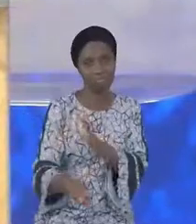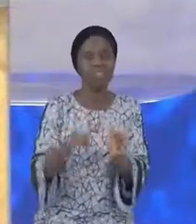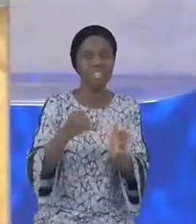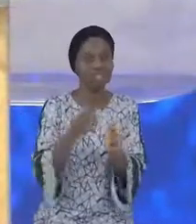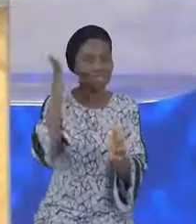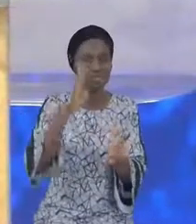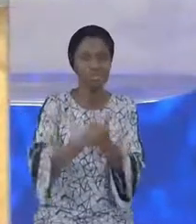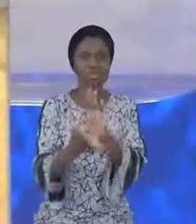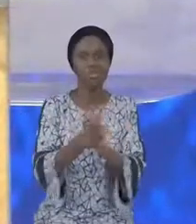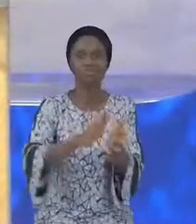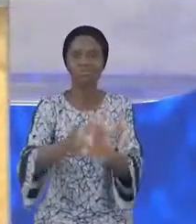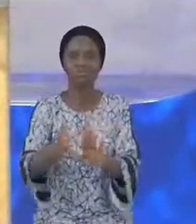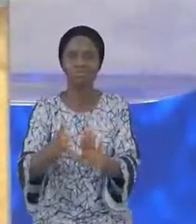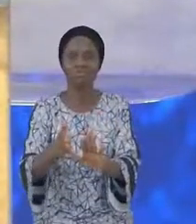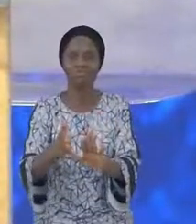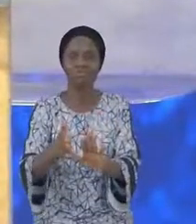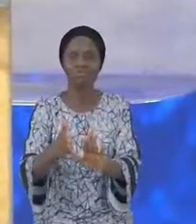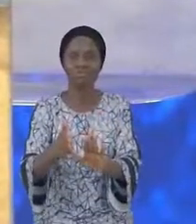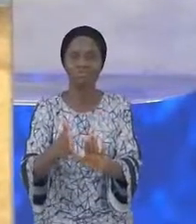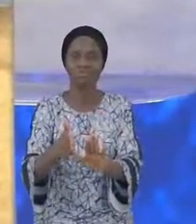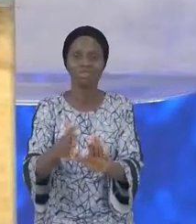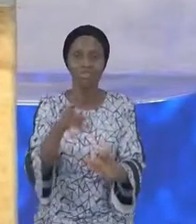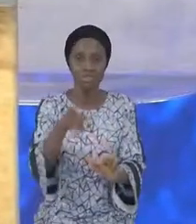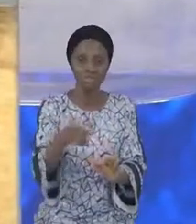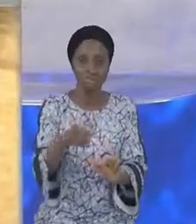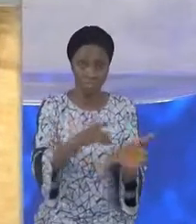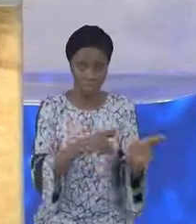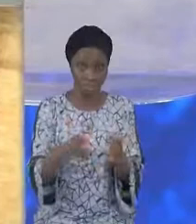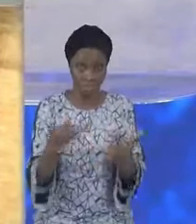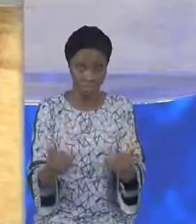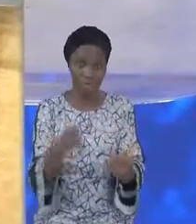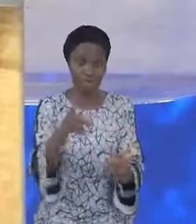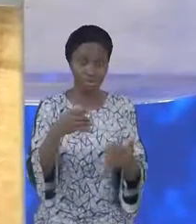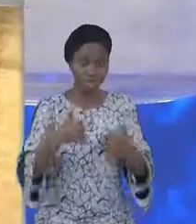la chose sera là, inerte. Maintenant,